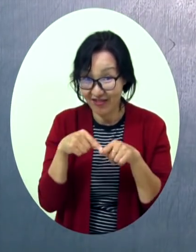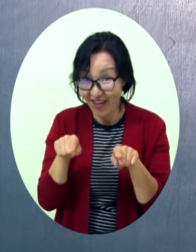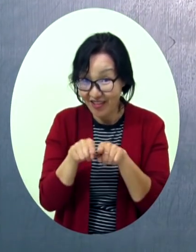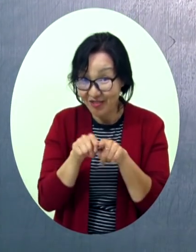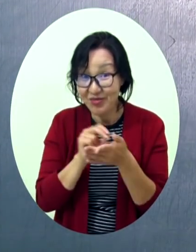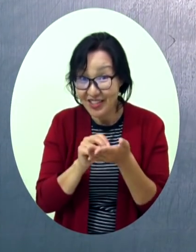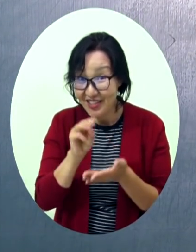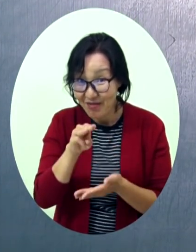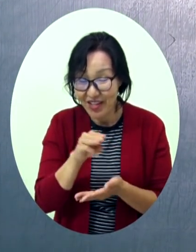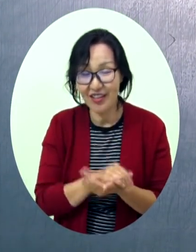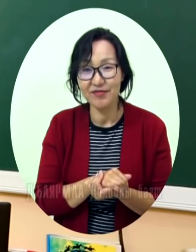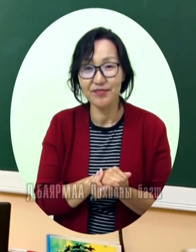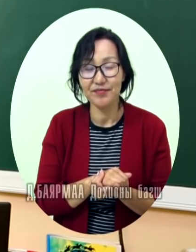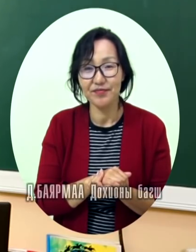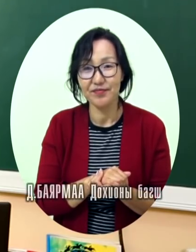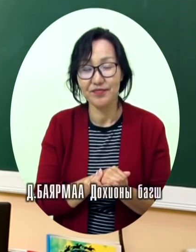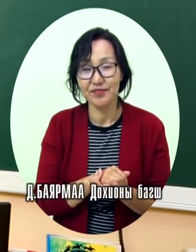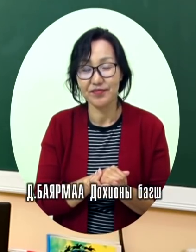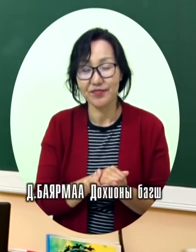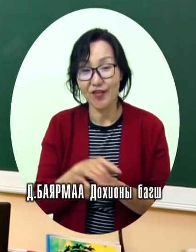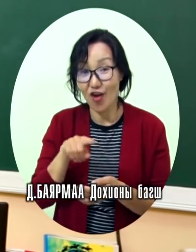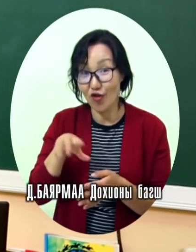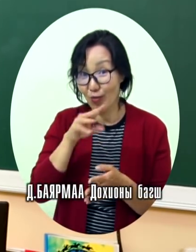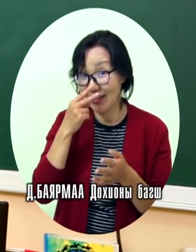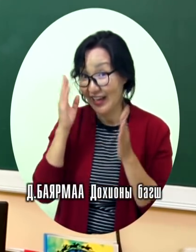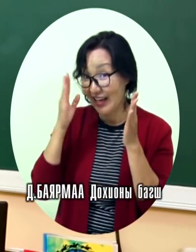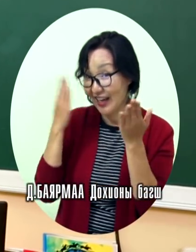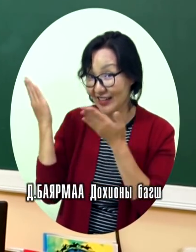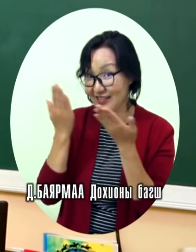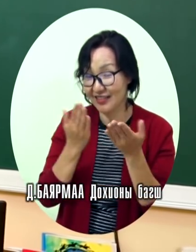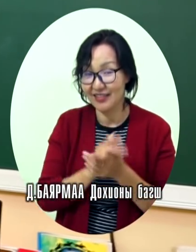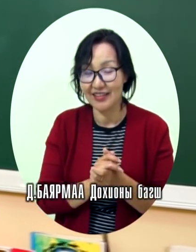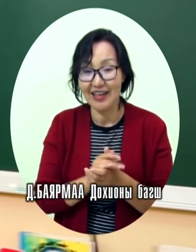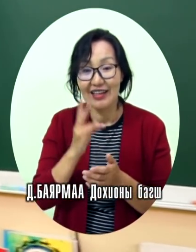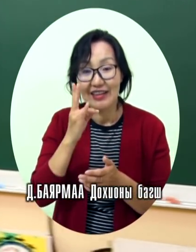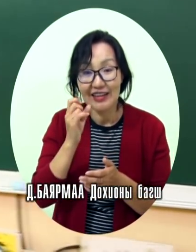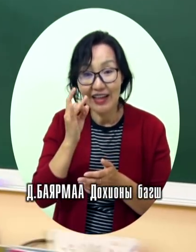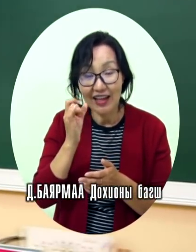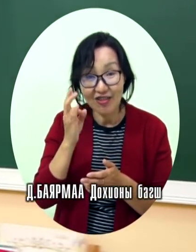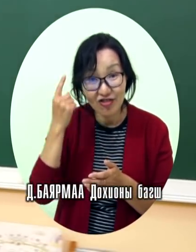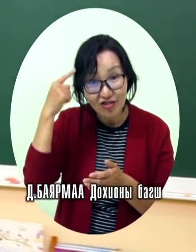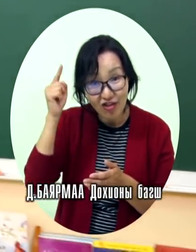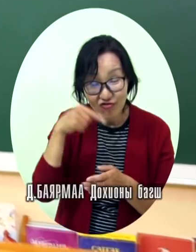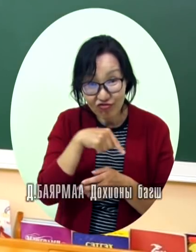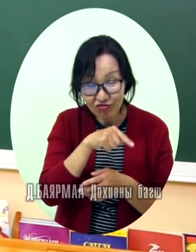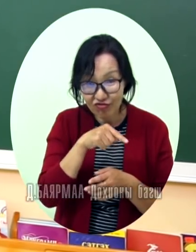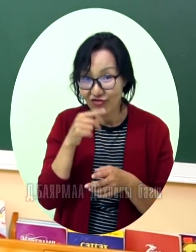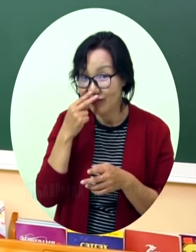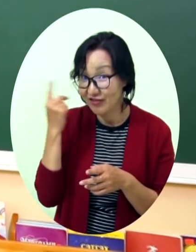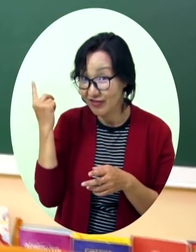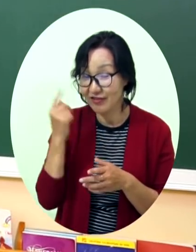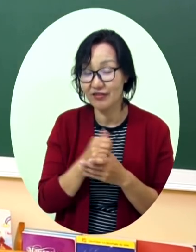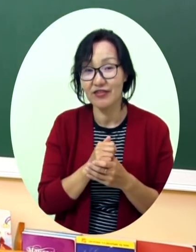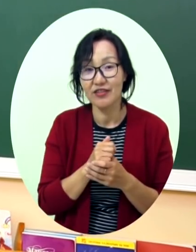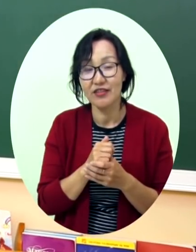хүрээнд бичиж байгаа. За одоо тэгвэл бүгдээрээ харъя. Нарангийн маань зохиосон их энд байна.